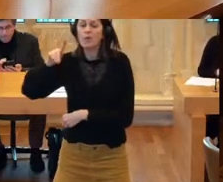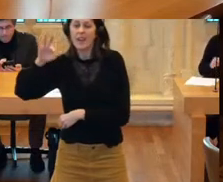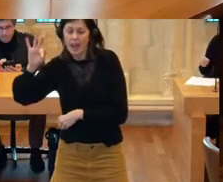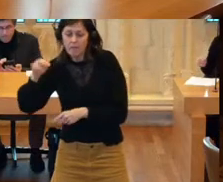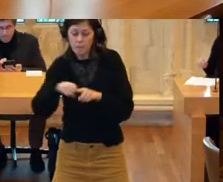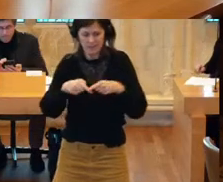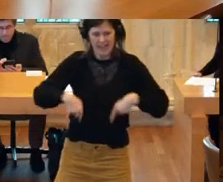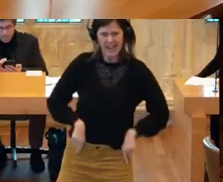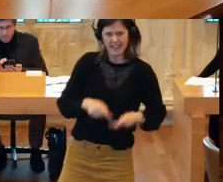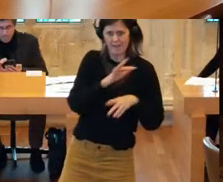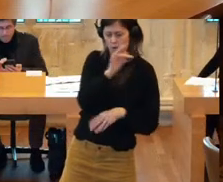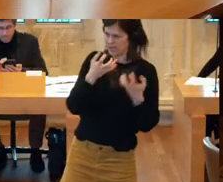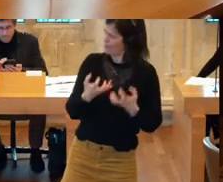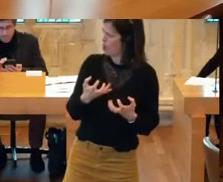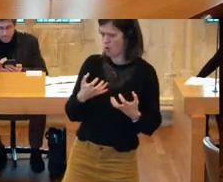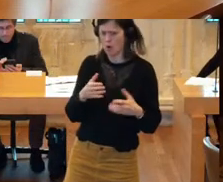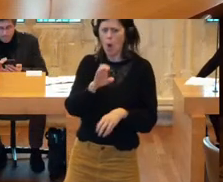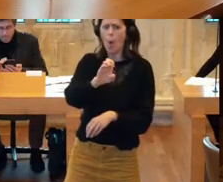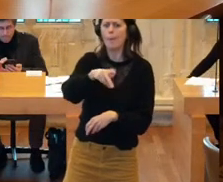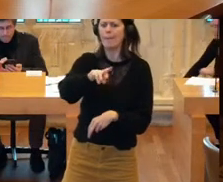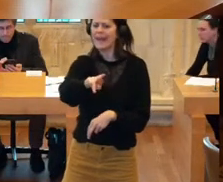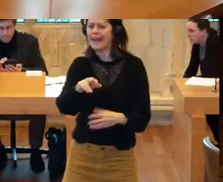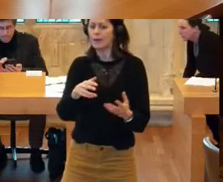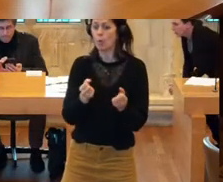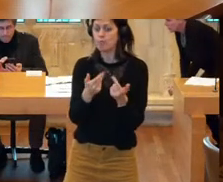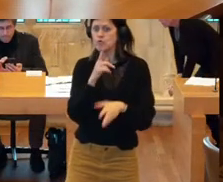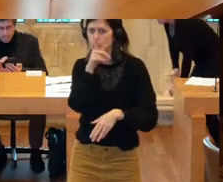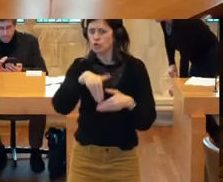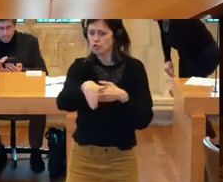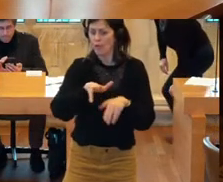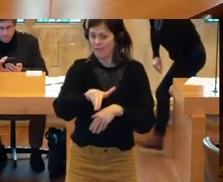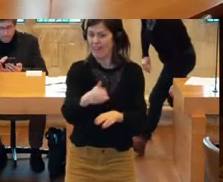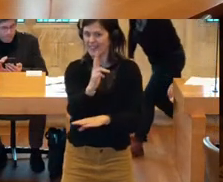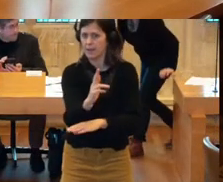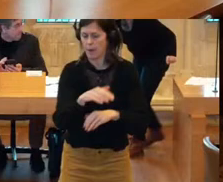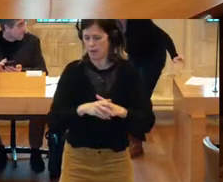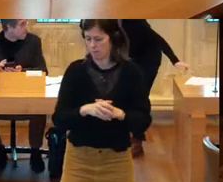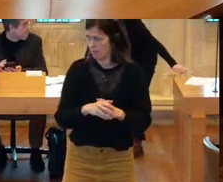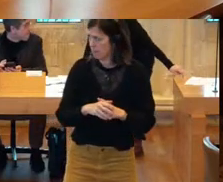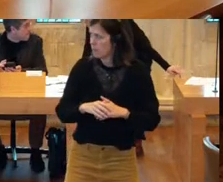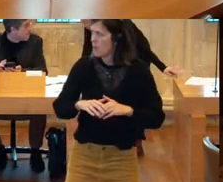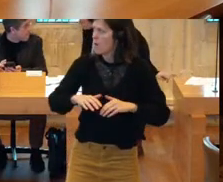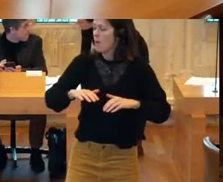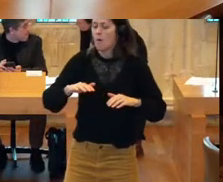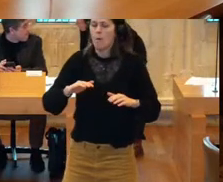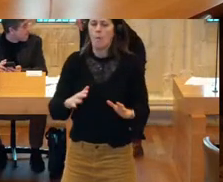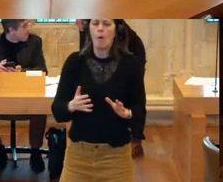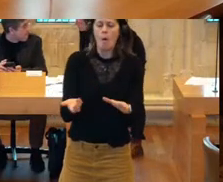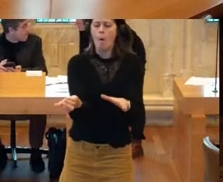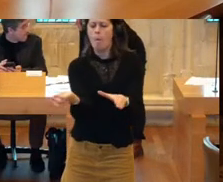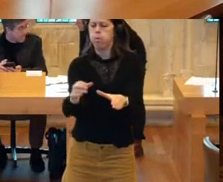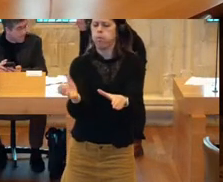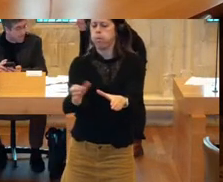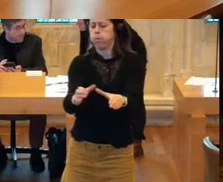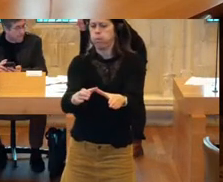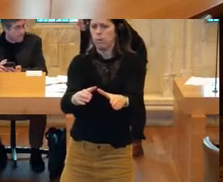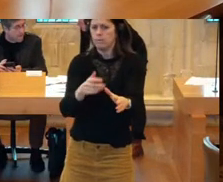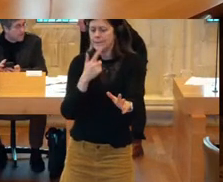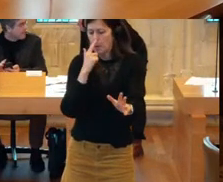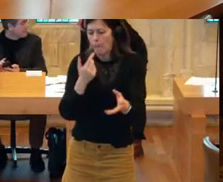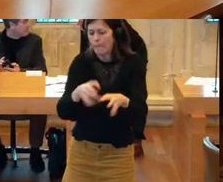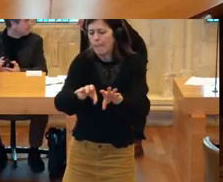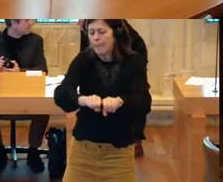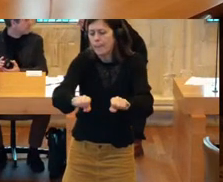prix démarrer cette EPR d'ici quelques jours. Même s'il devait être chargé en combustible, il ne produirait pas pour